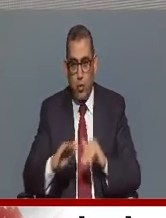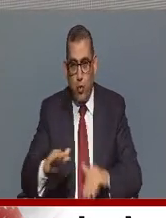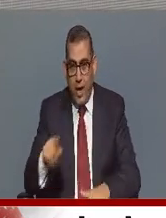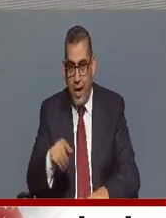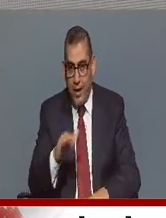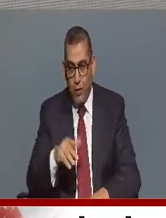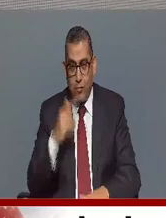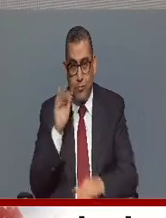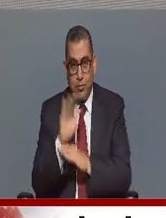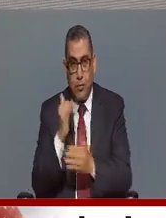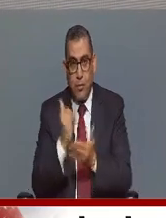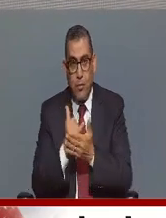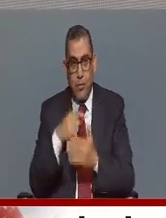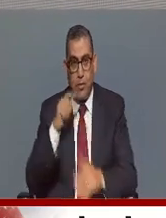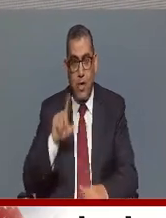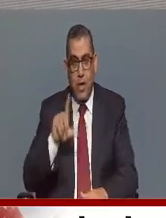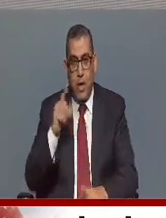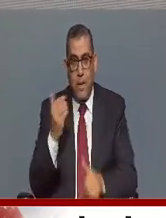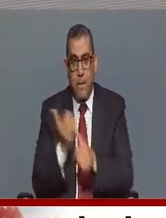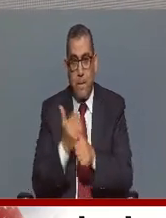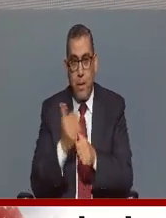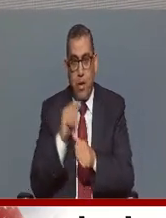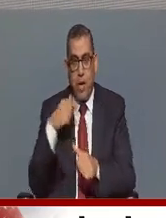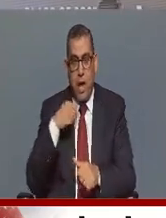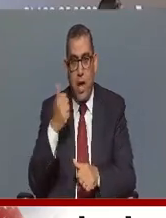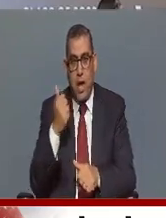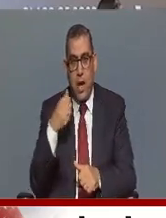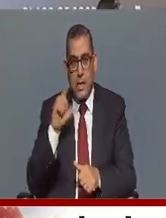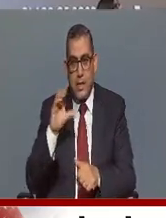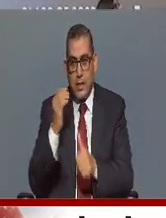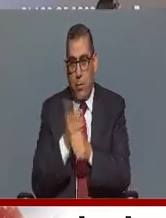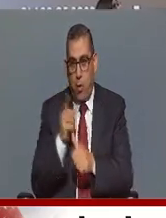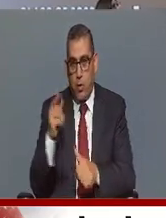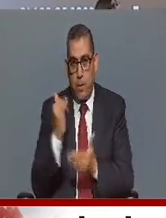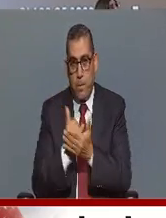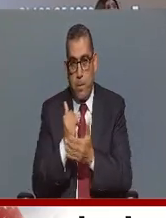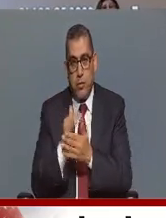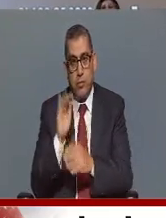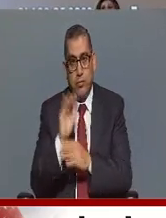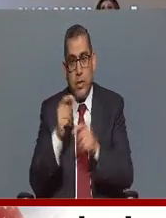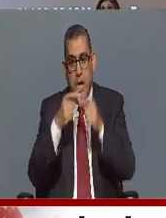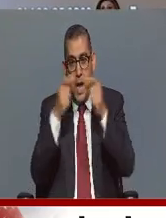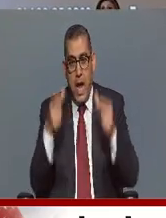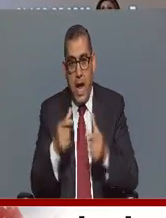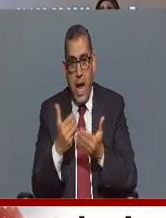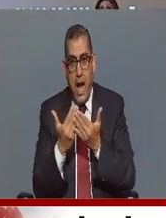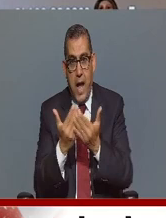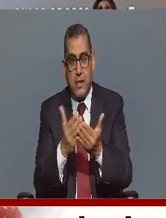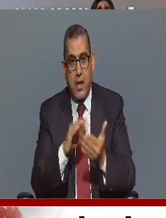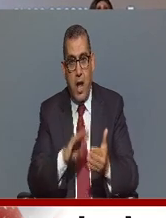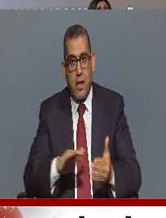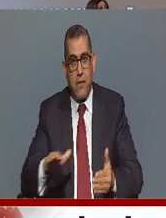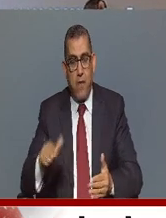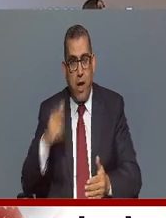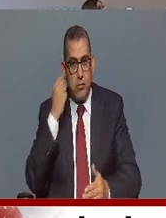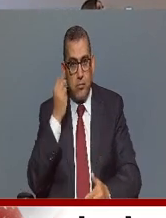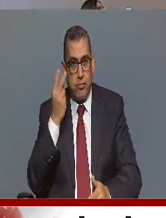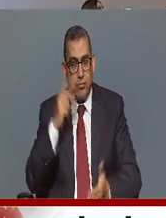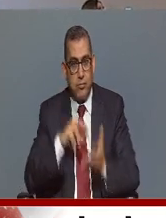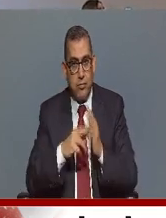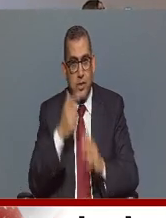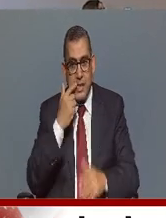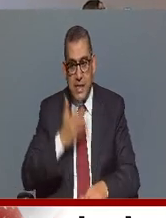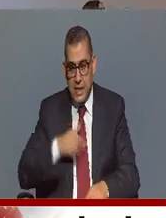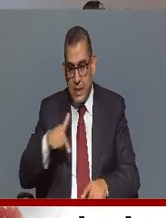تحت رعاية السيدة الأولى حرم فخامة الرئيس. هذه الجائزة لأطفال المبدعين من سن 6